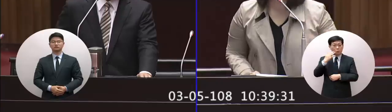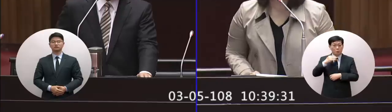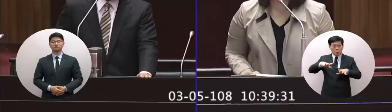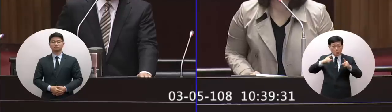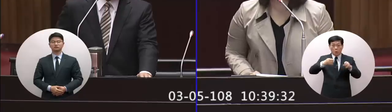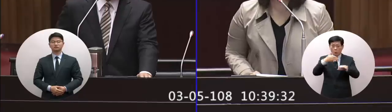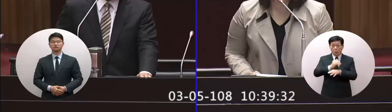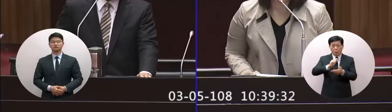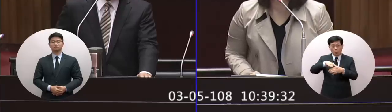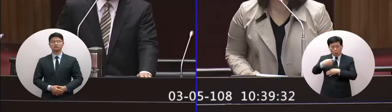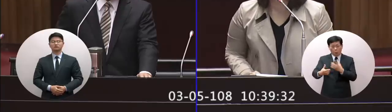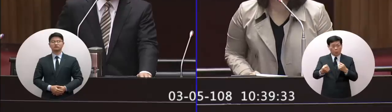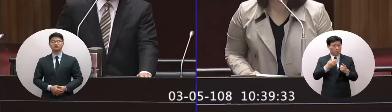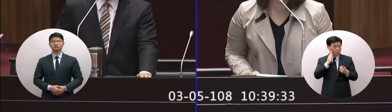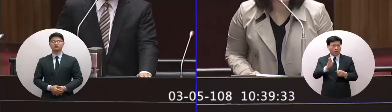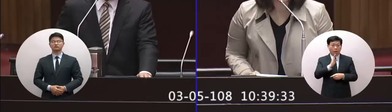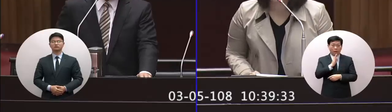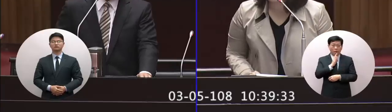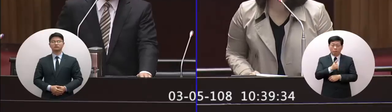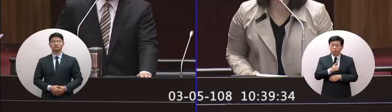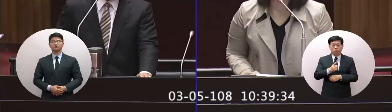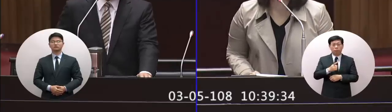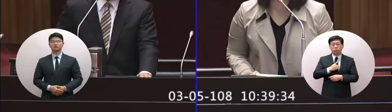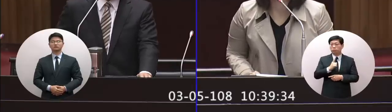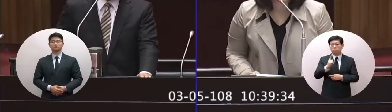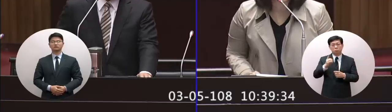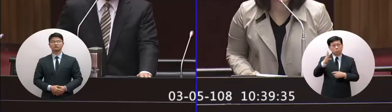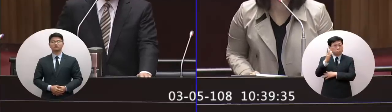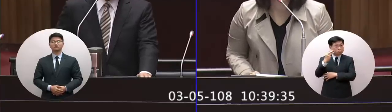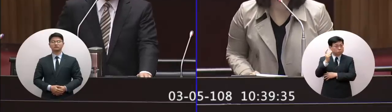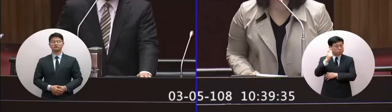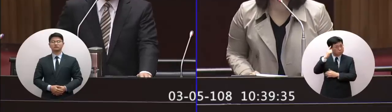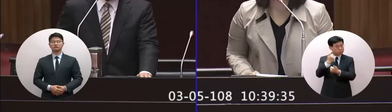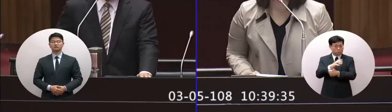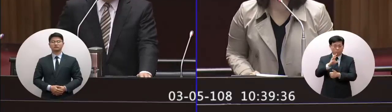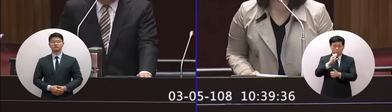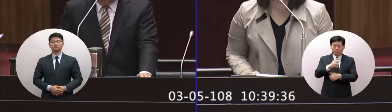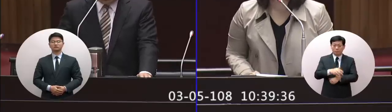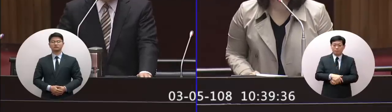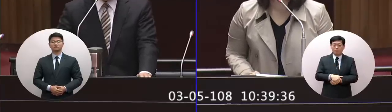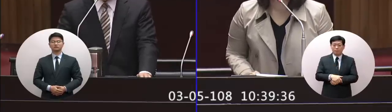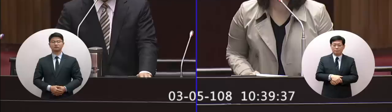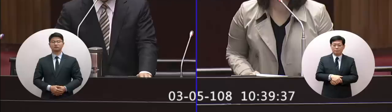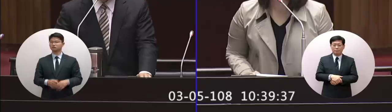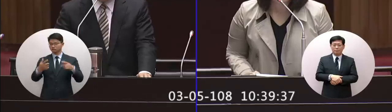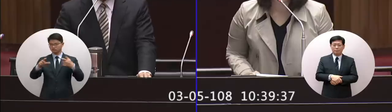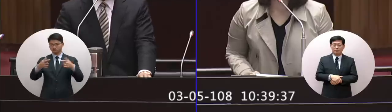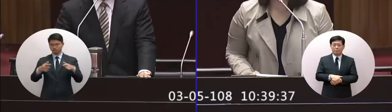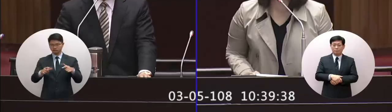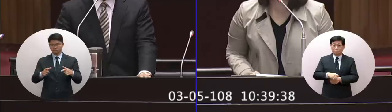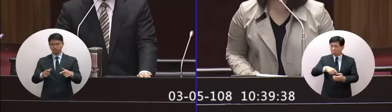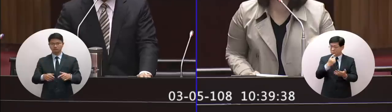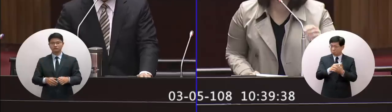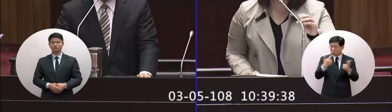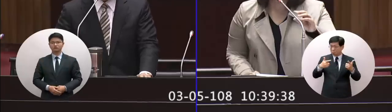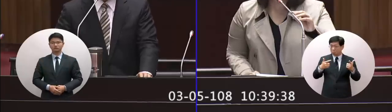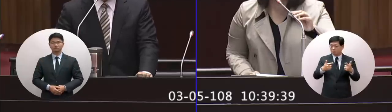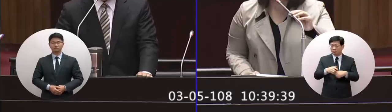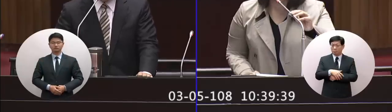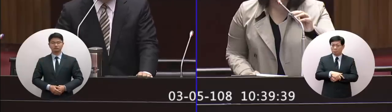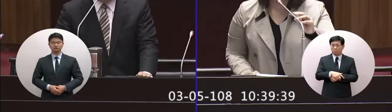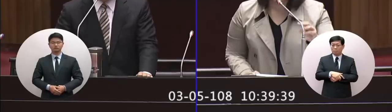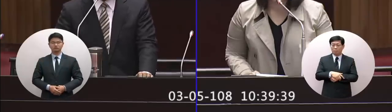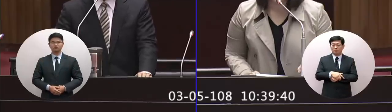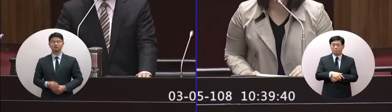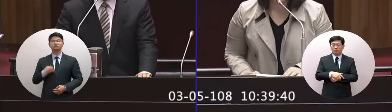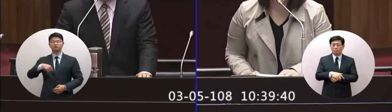投过身就过这种一种想法。或者任何的政治考量，有没有任何政治选举的考量？ 不是这样，而是 完全不是任何的政治选举